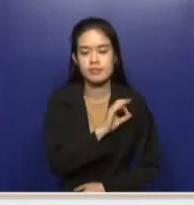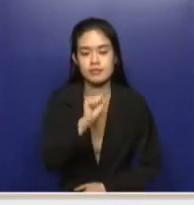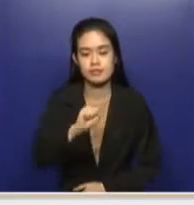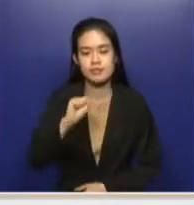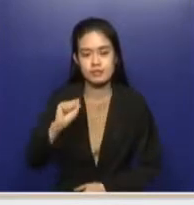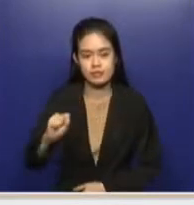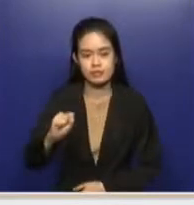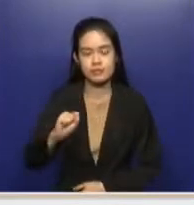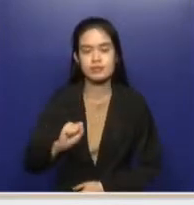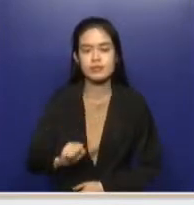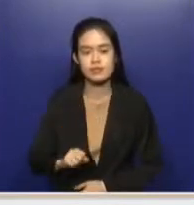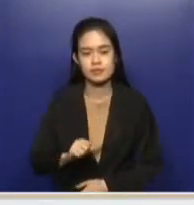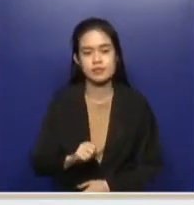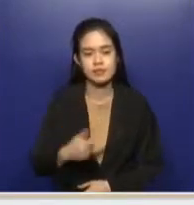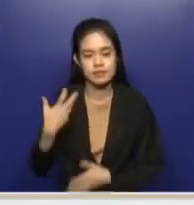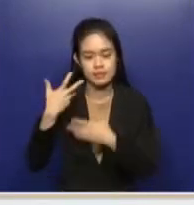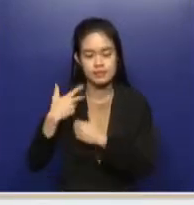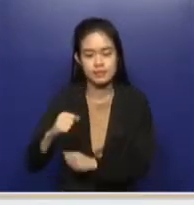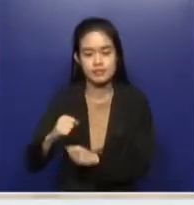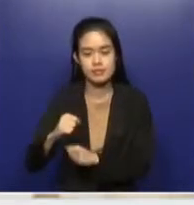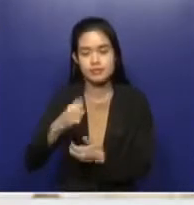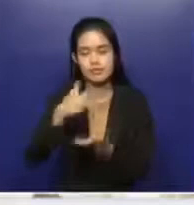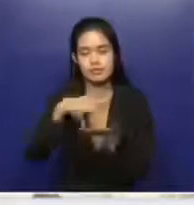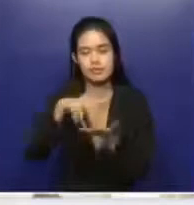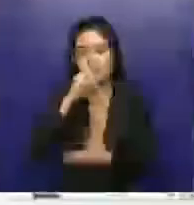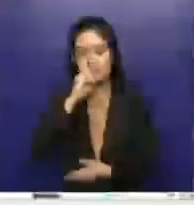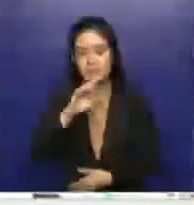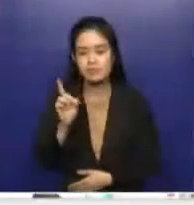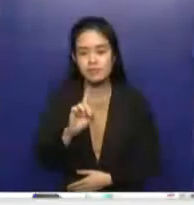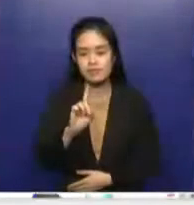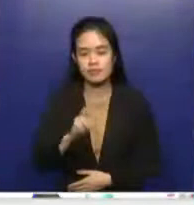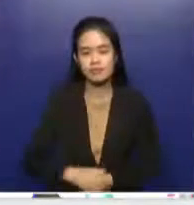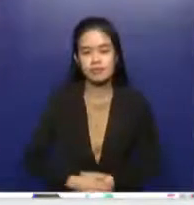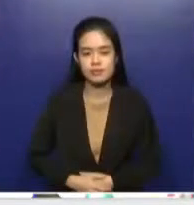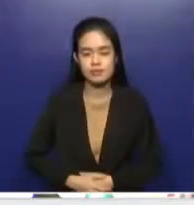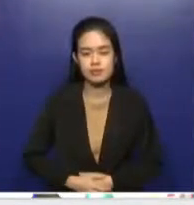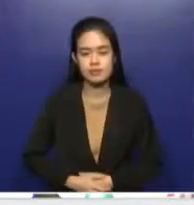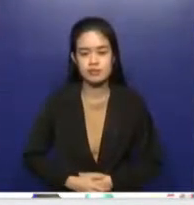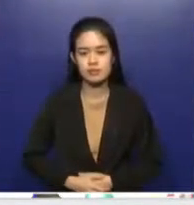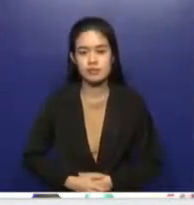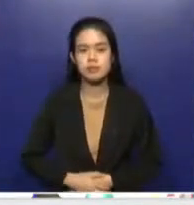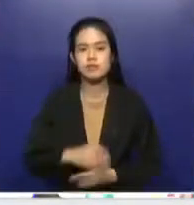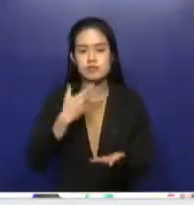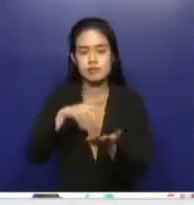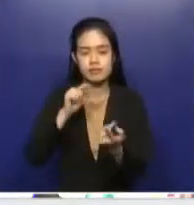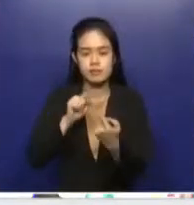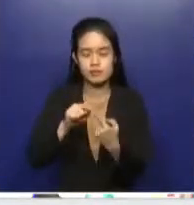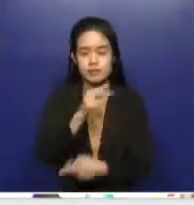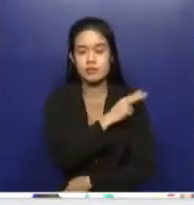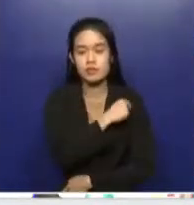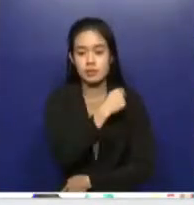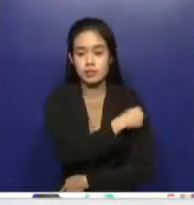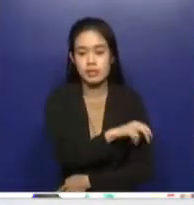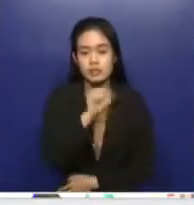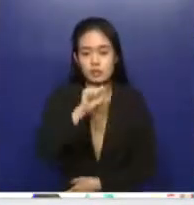ตย์ขออนุญาตที่จะอภิปรายสนับสนุนญัตติของนายแพทย์บัญญัติเจตนาจันทร์ส.ส.พรรคประ